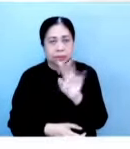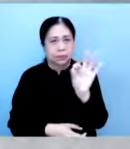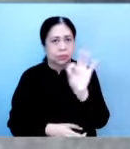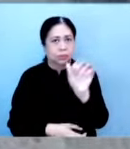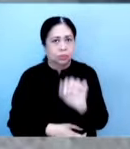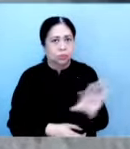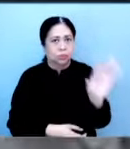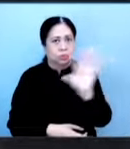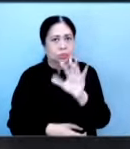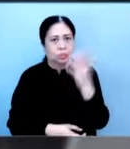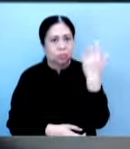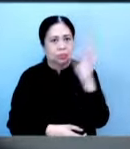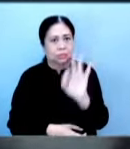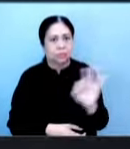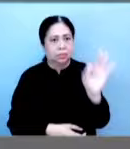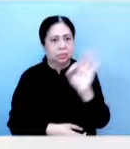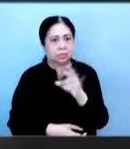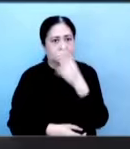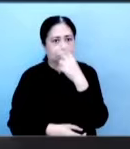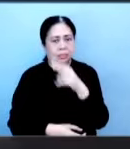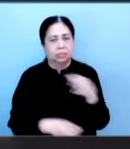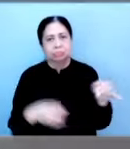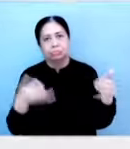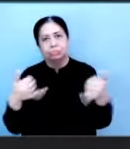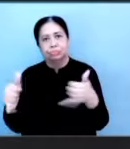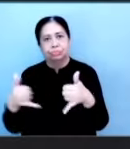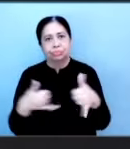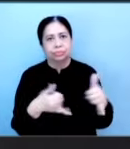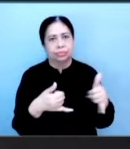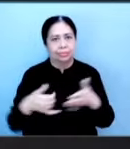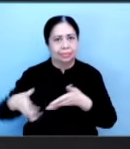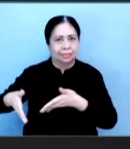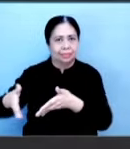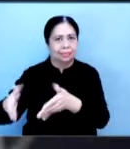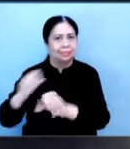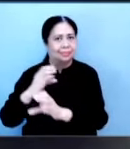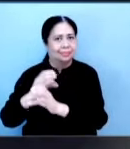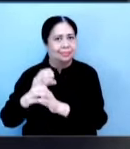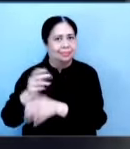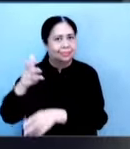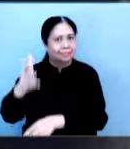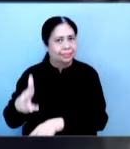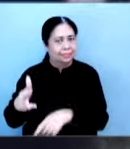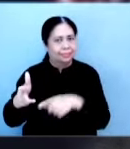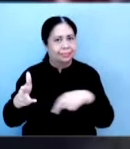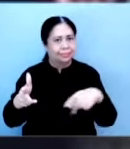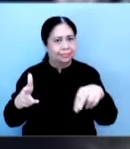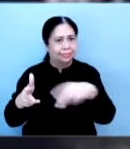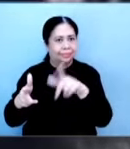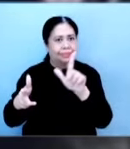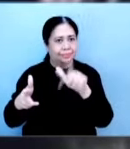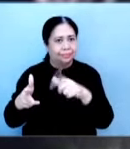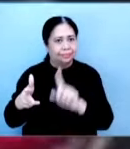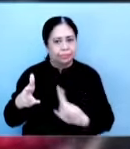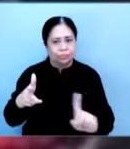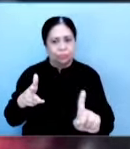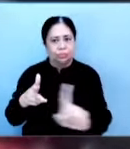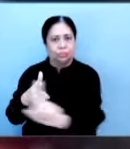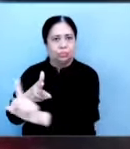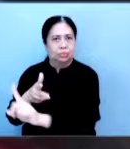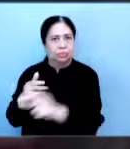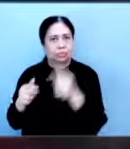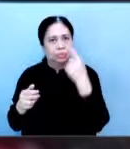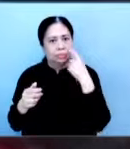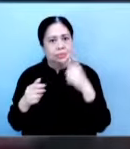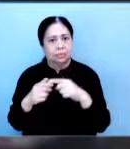nitong Biyernes makikitang naglalaro sa gilid ng kotse ang dalawang bata maya-maya pa pumunta sa kanang bahagi ng